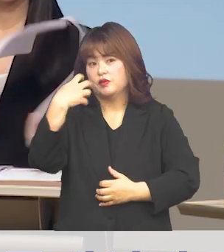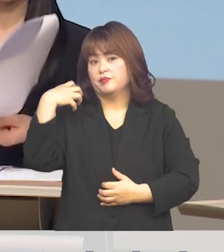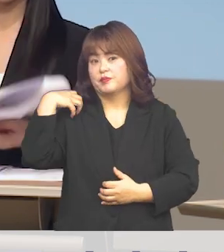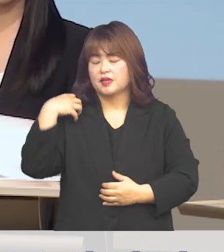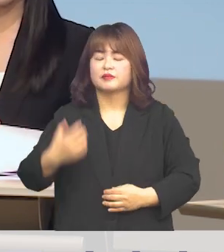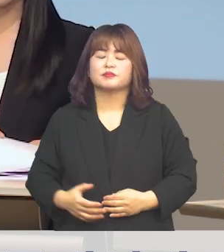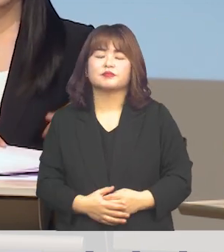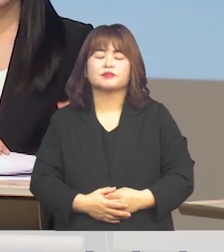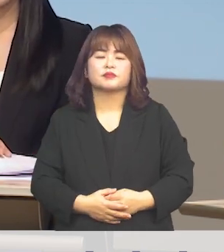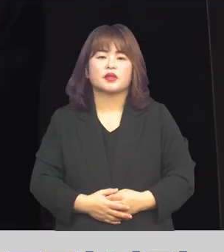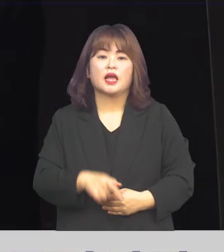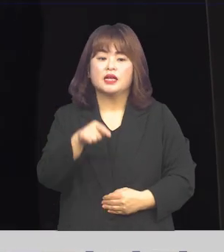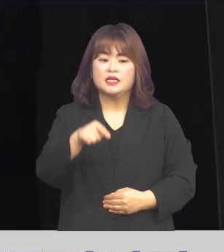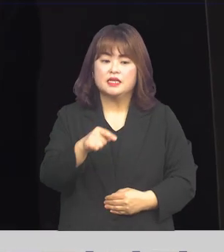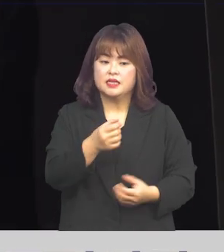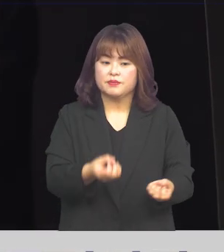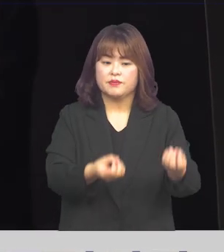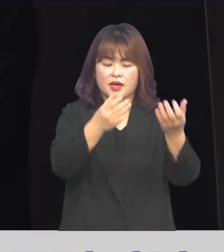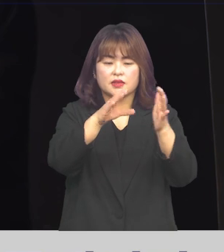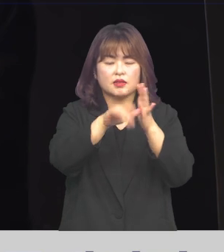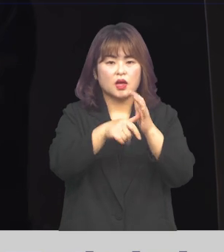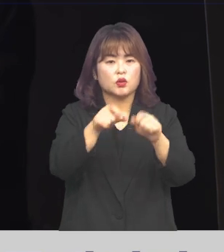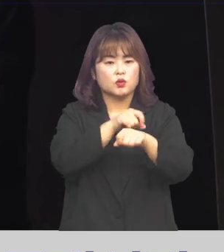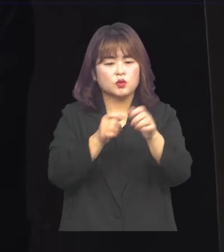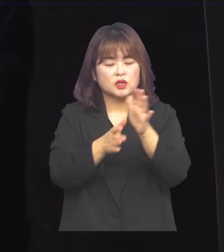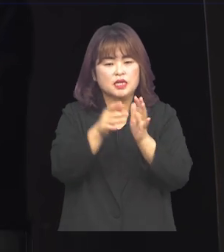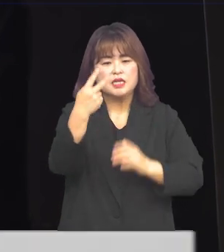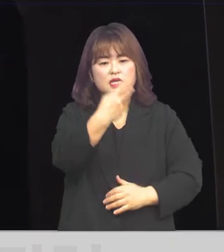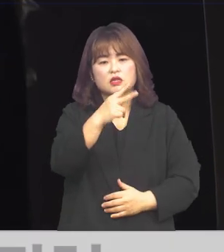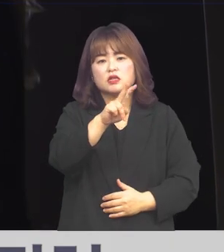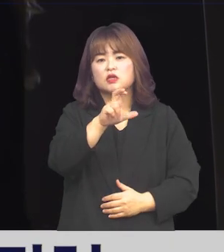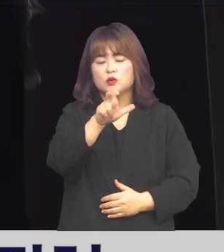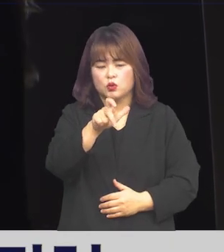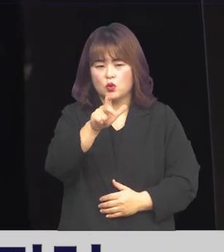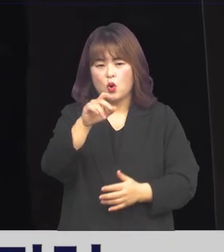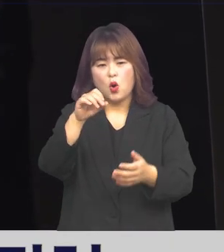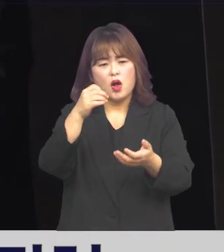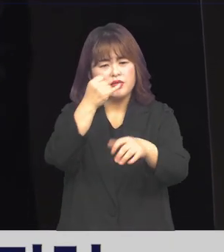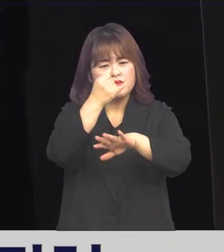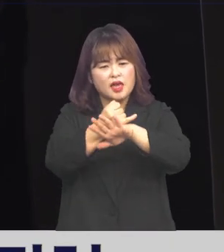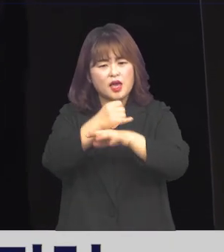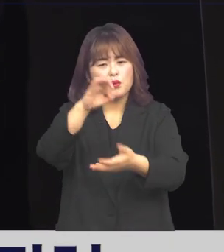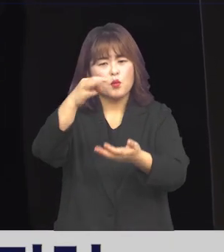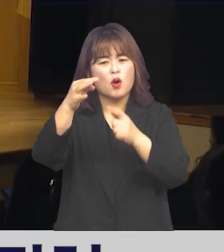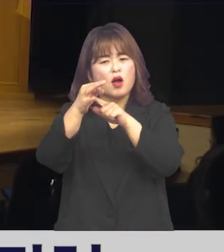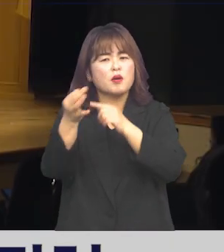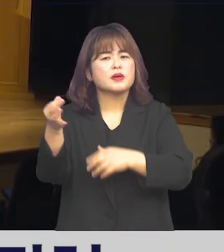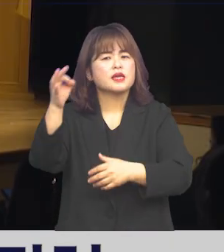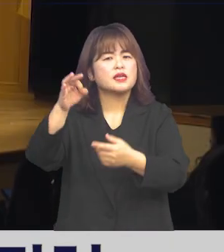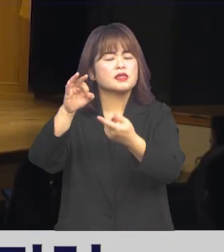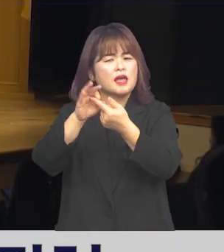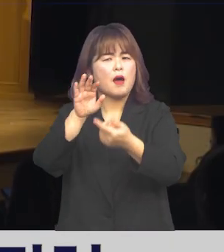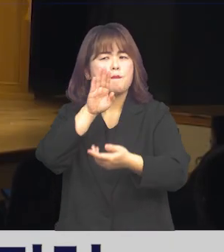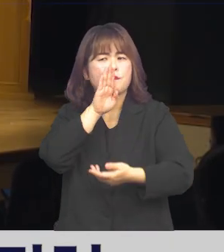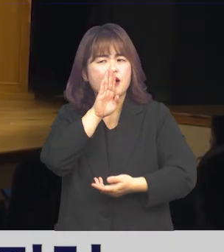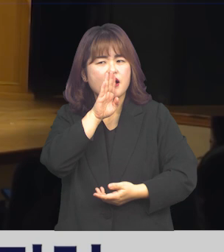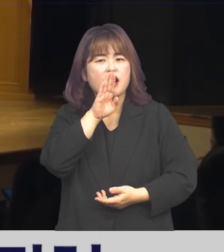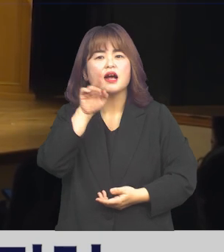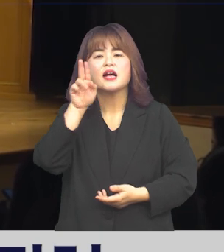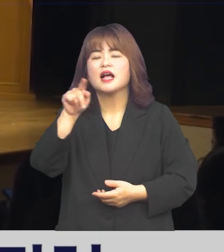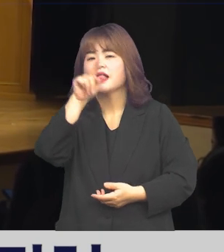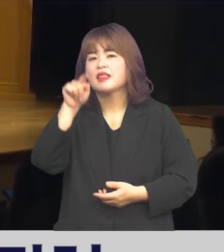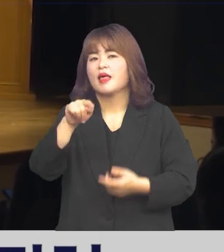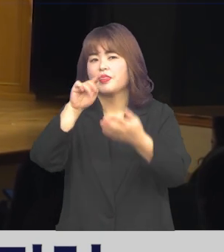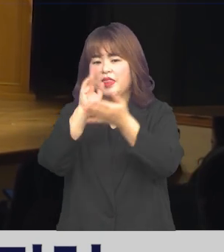심사위원으로 나섰습니다. 이번 대회에서는 2025년 최저임금 인상, 유효 한가를 주제로 두 팀이